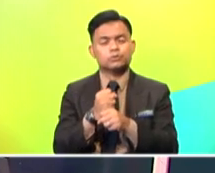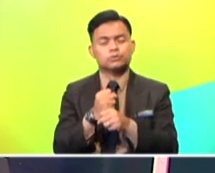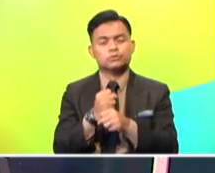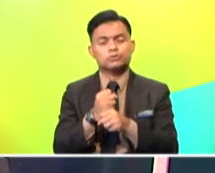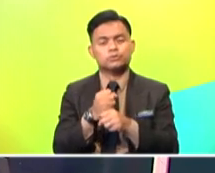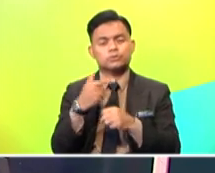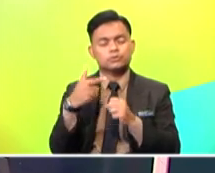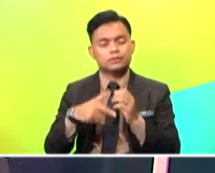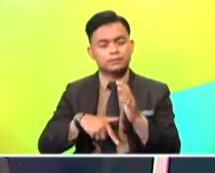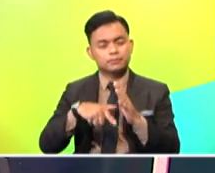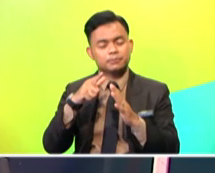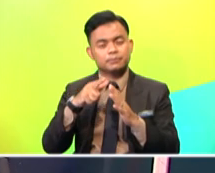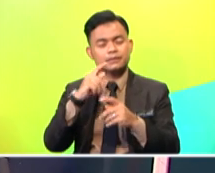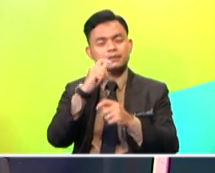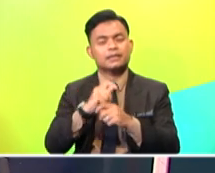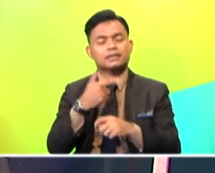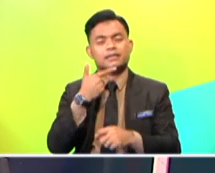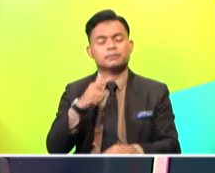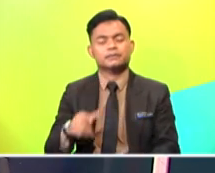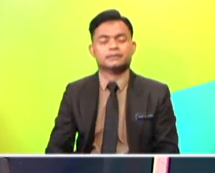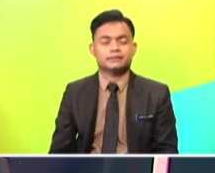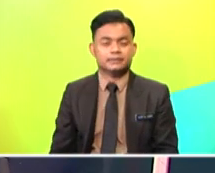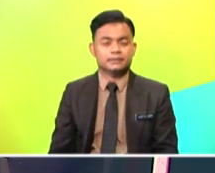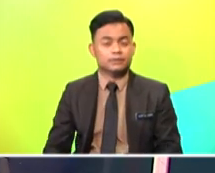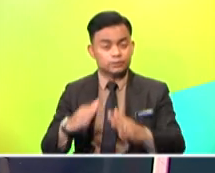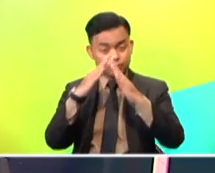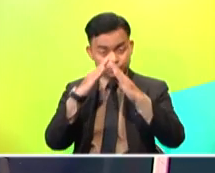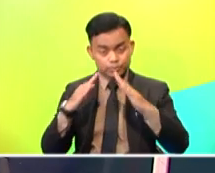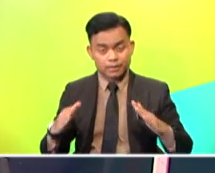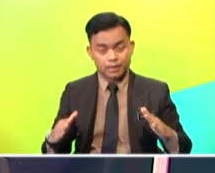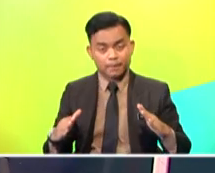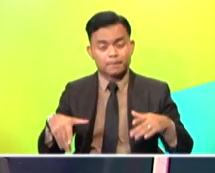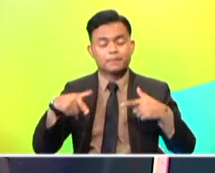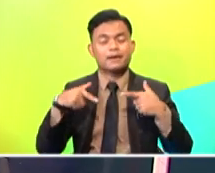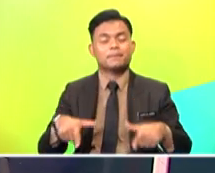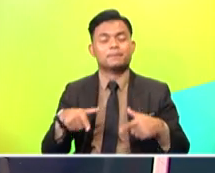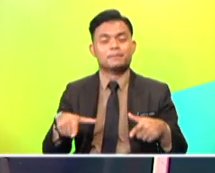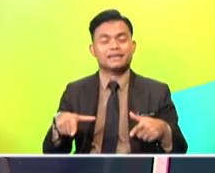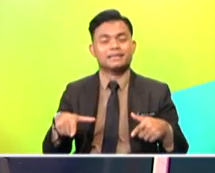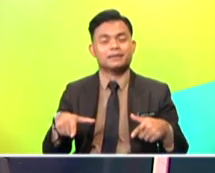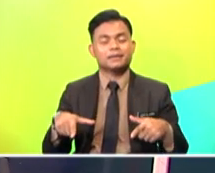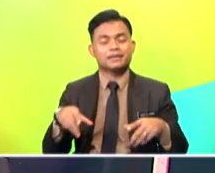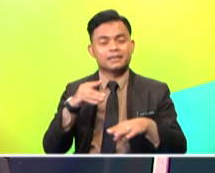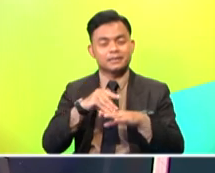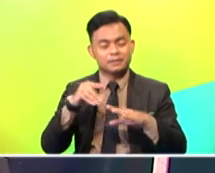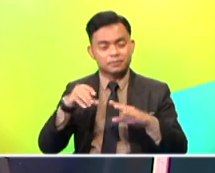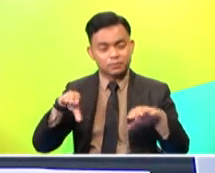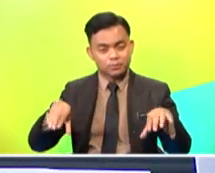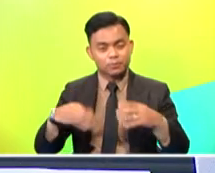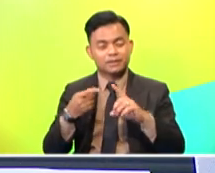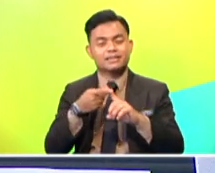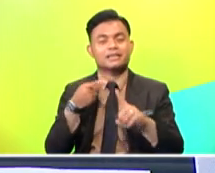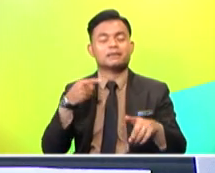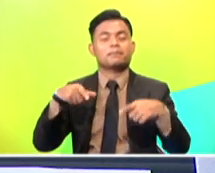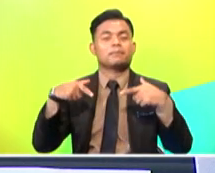kukuh, lagi dah lama kan? Okay. Ini rumah papan. Okey. Okey, diperbuat daripada papan. Selalunya memang di